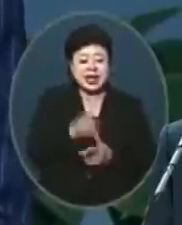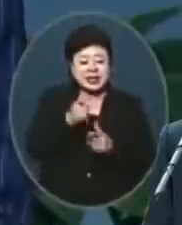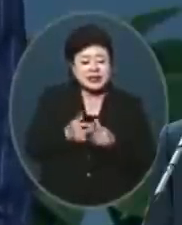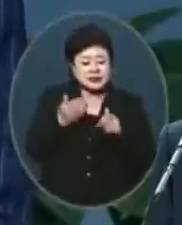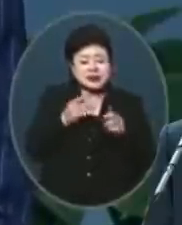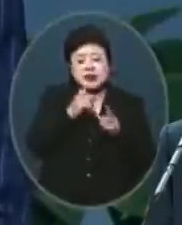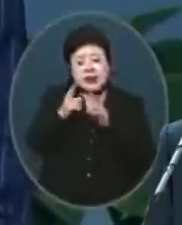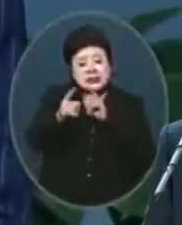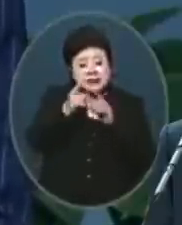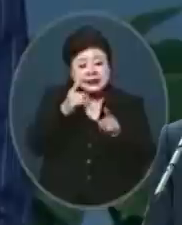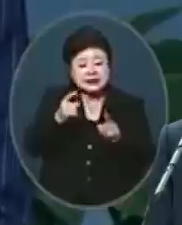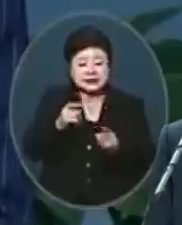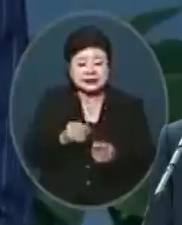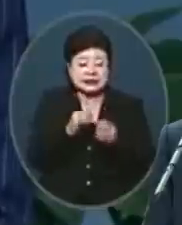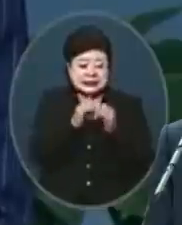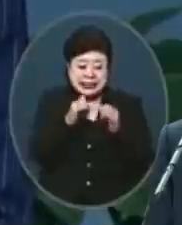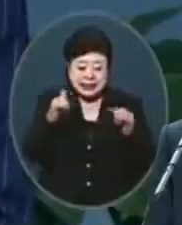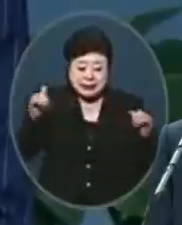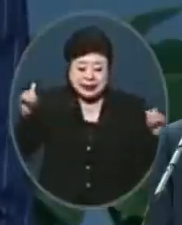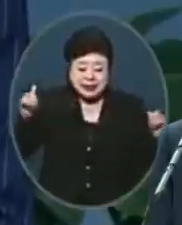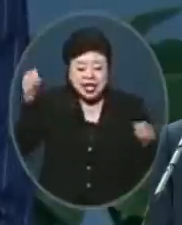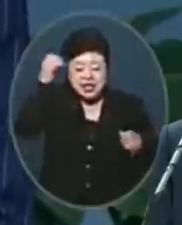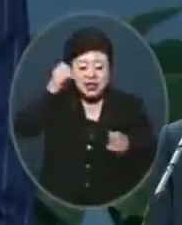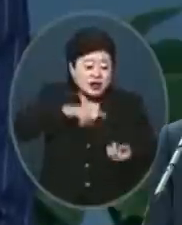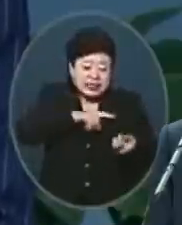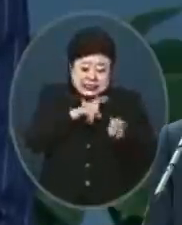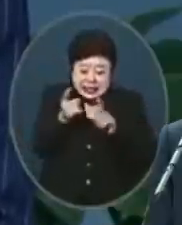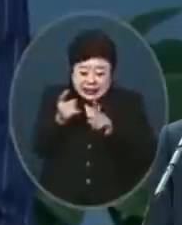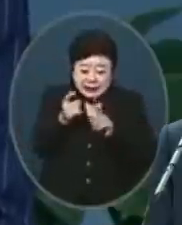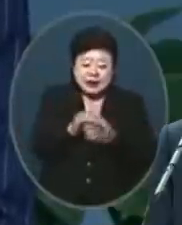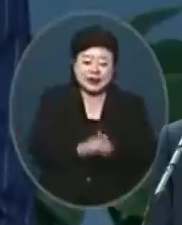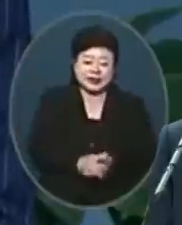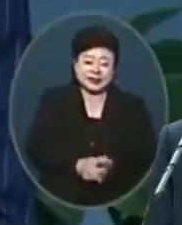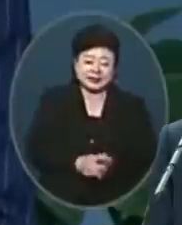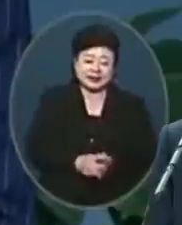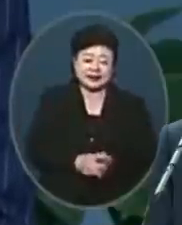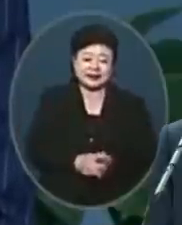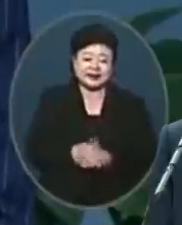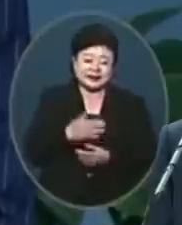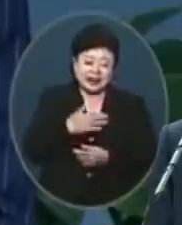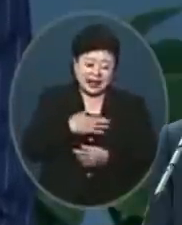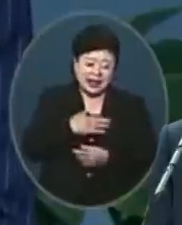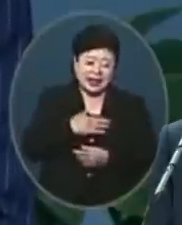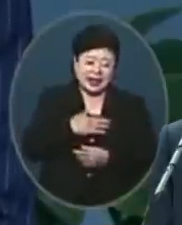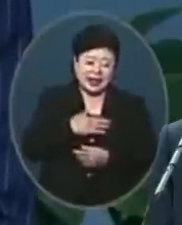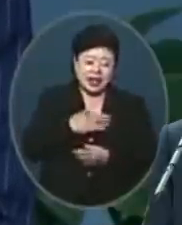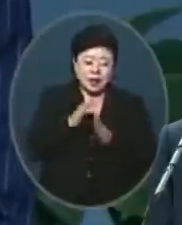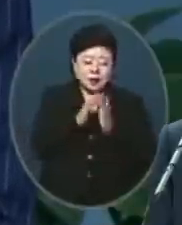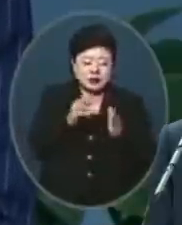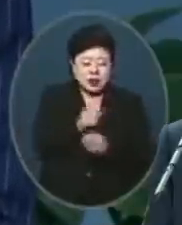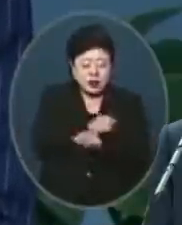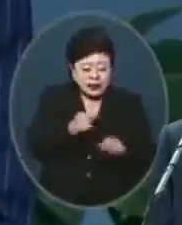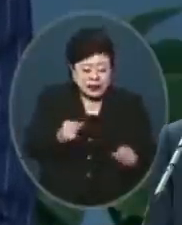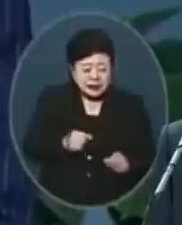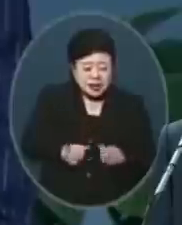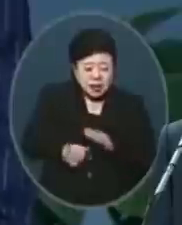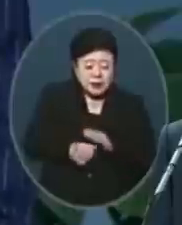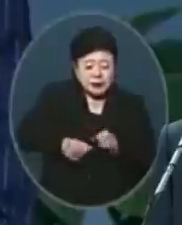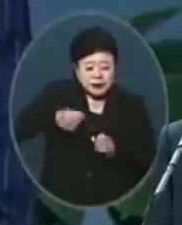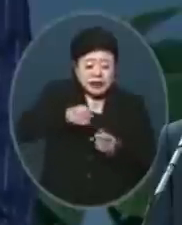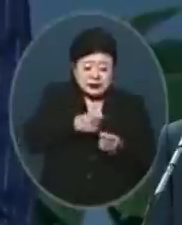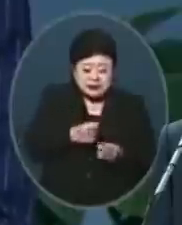예수님께서 말씀하기를 사람이 영이 살아나기 위해서는 내가 모세가 광야에서 뱀을 든 것